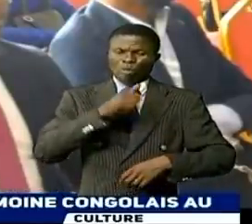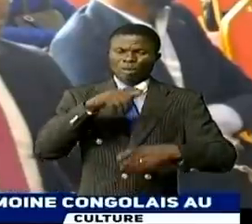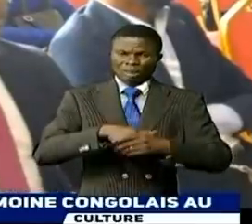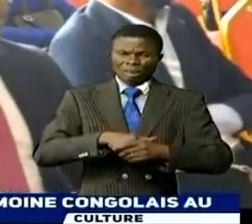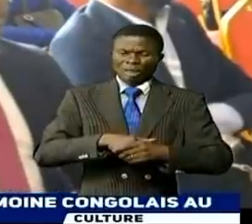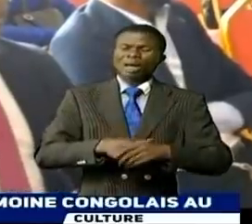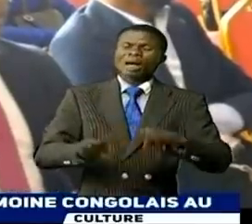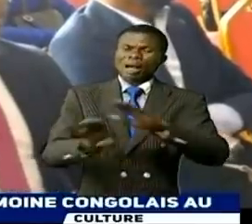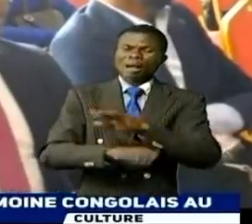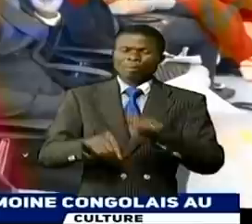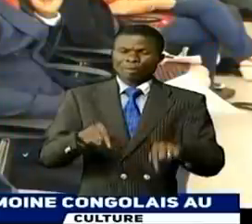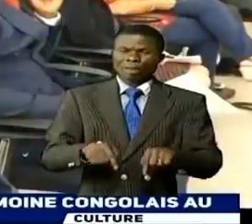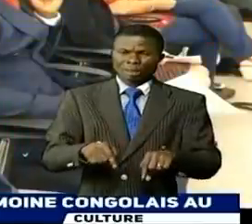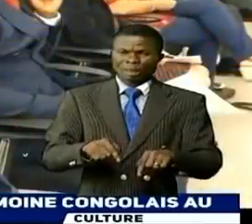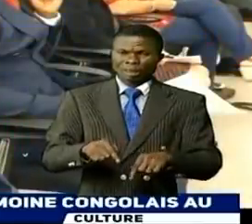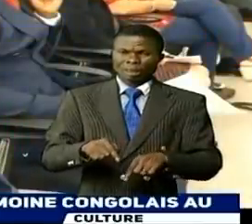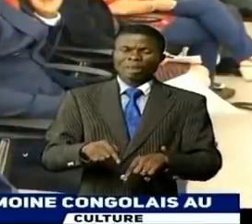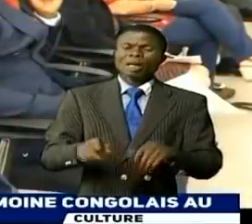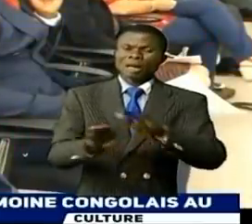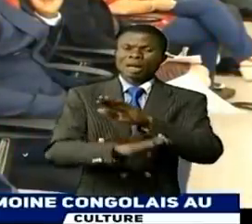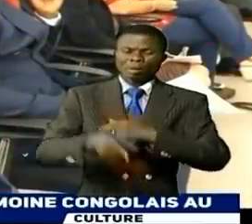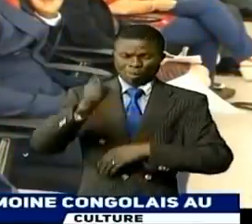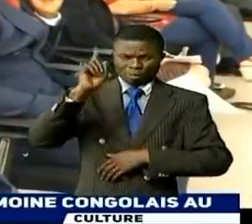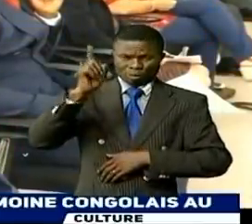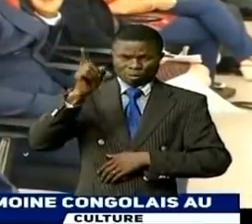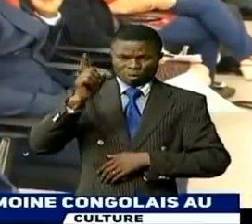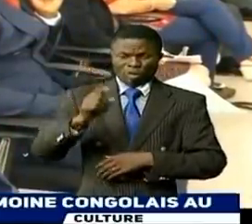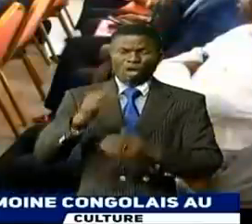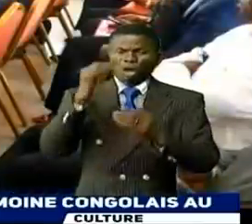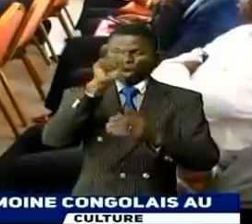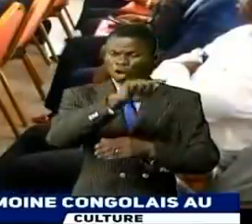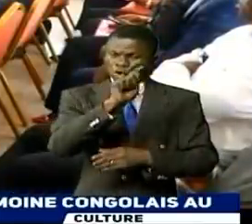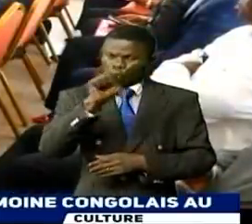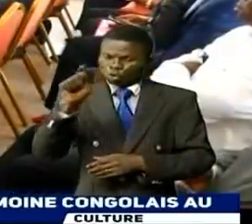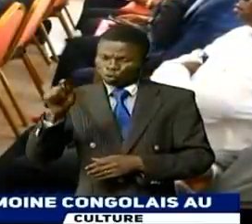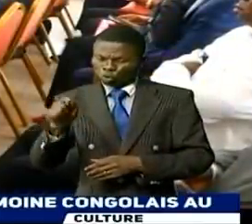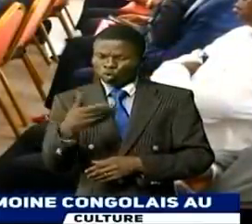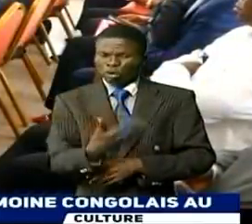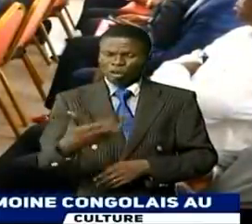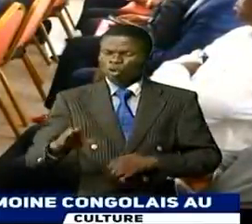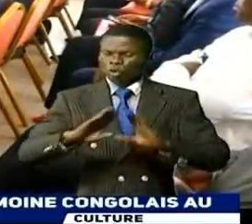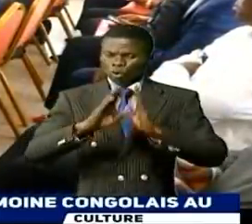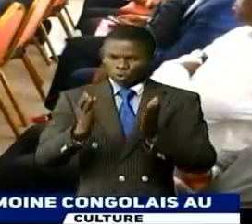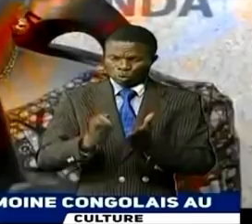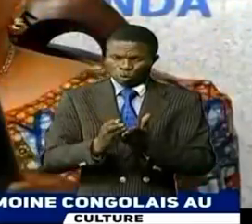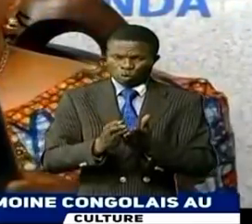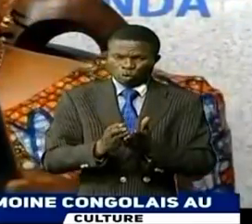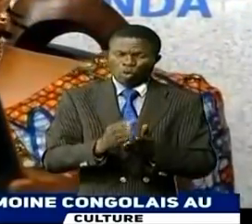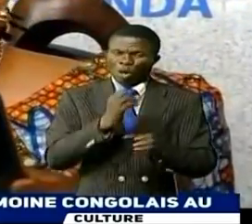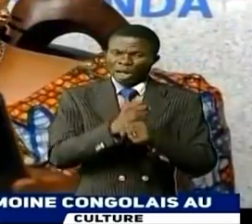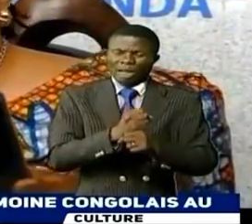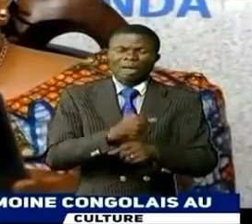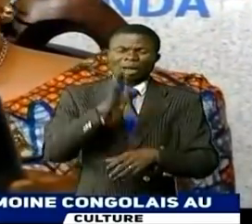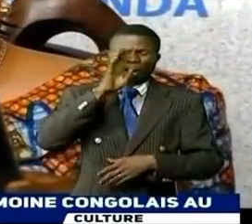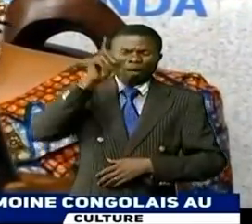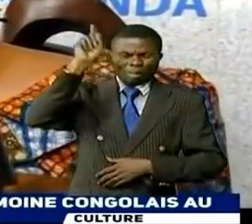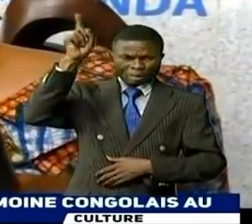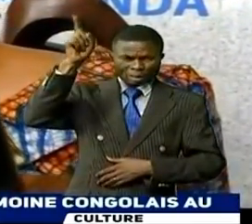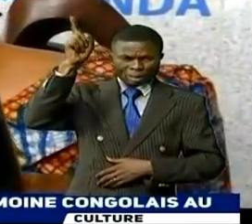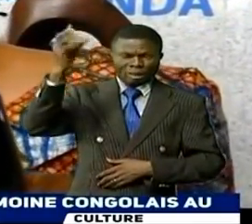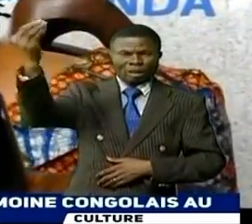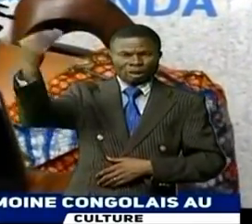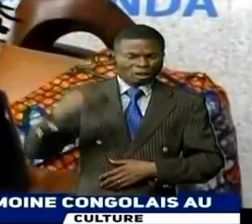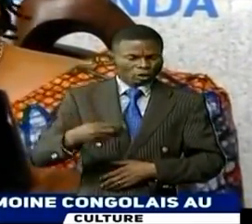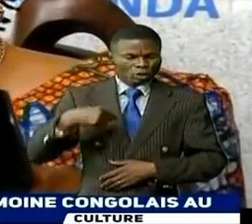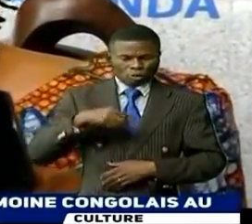base. Et la première de base serait d'avoir l'inventaire aussi à notre niveau de biens qui ont été restitués il y a longtemps, mais qui n'ont jamais aussi